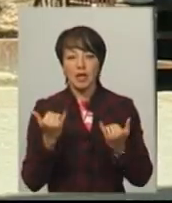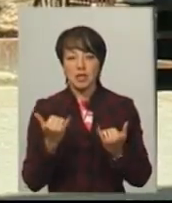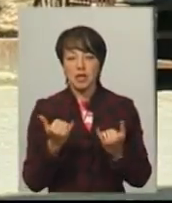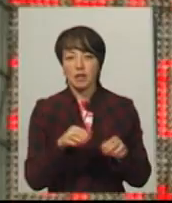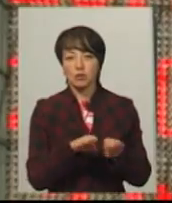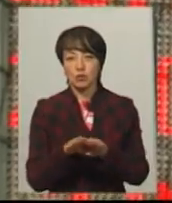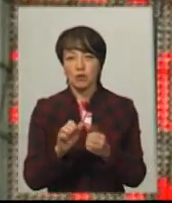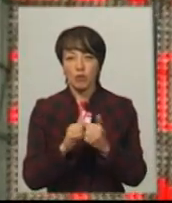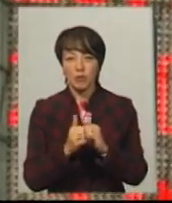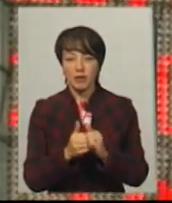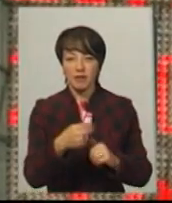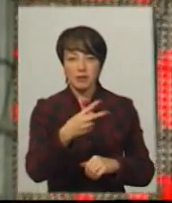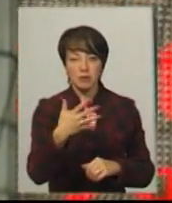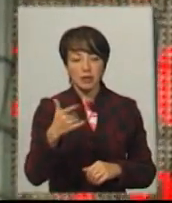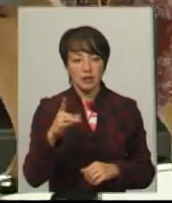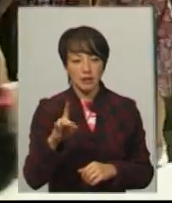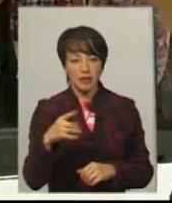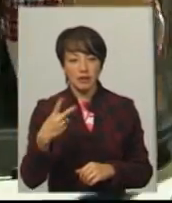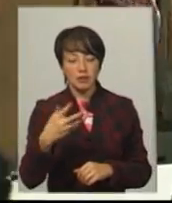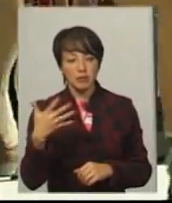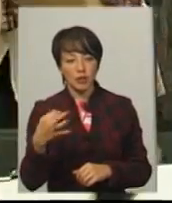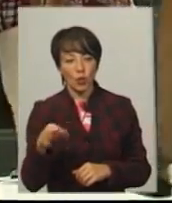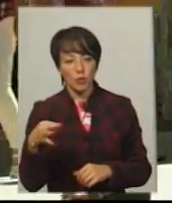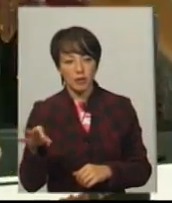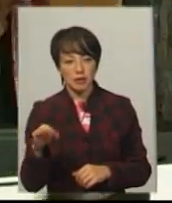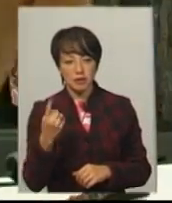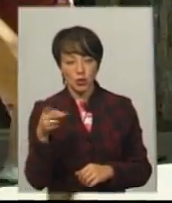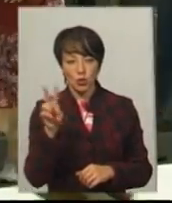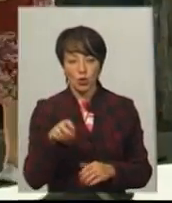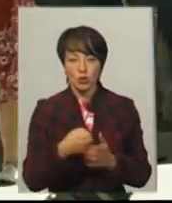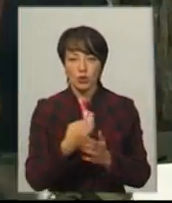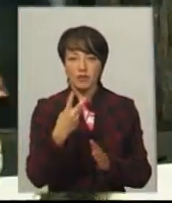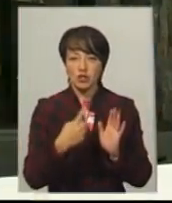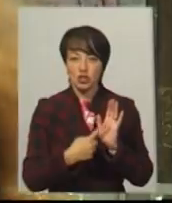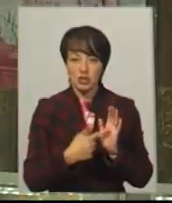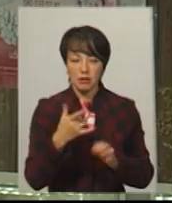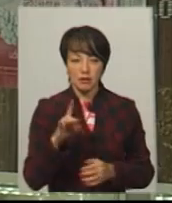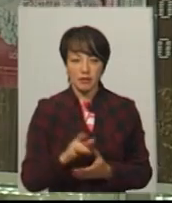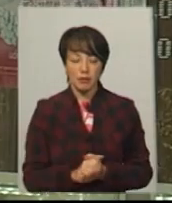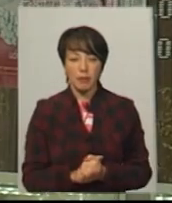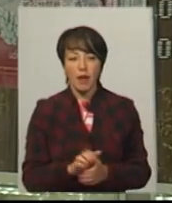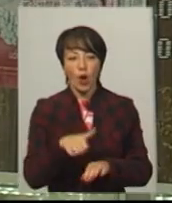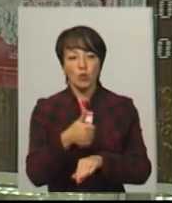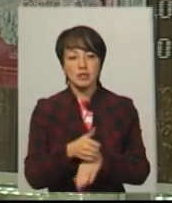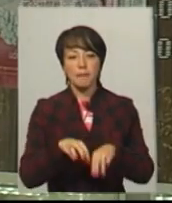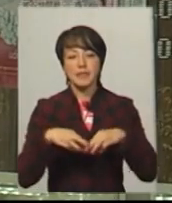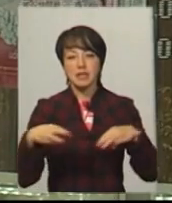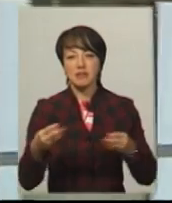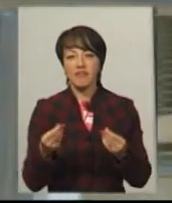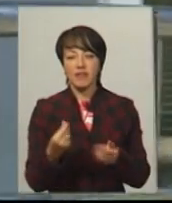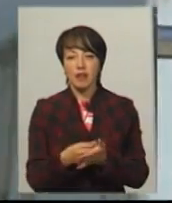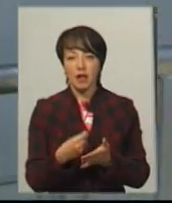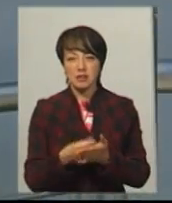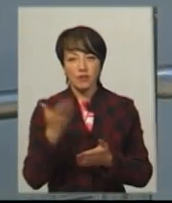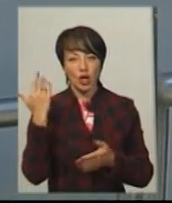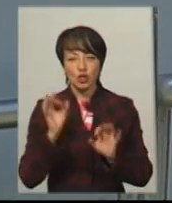обмінниках коливається від 25 гривень 25 копійок за долар до 26 гривень. Очільниця Міністерства фінансів Оксана Маркарова